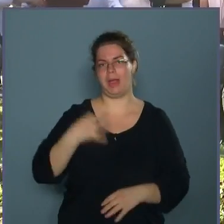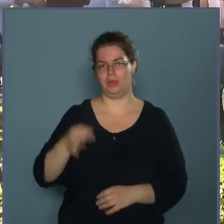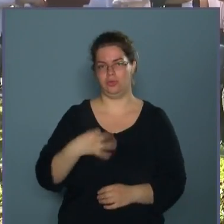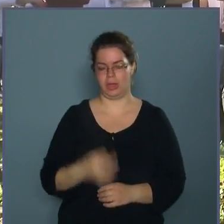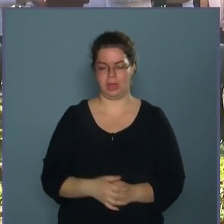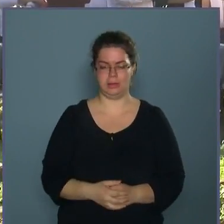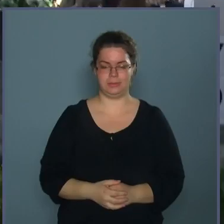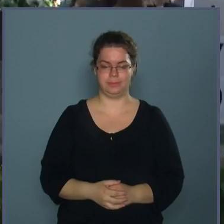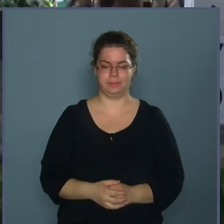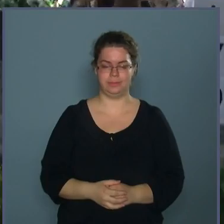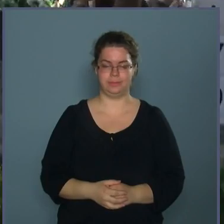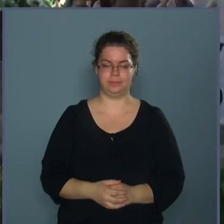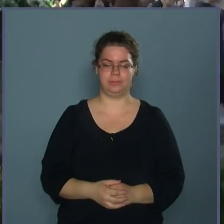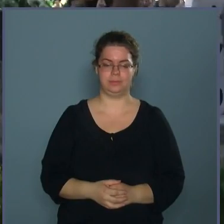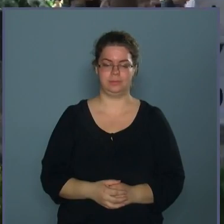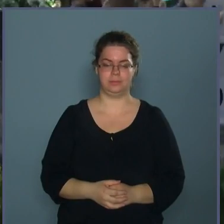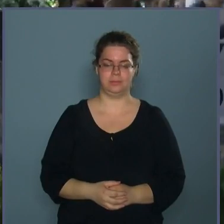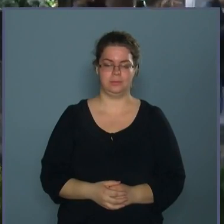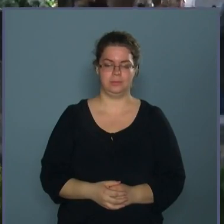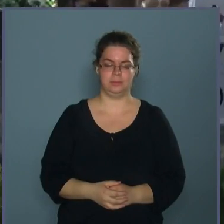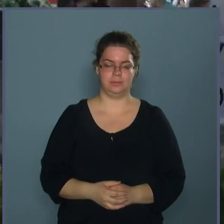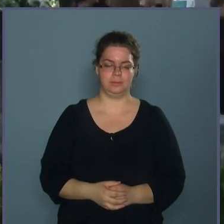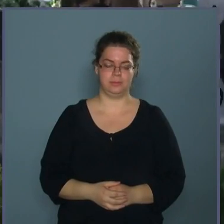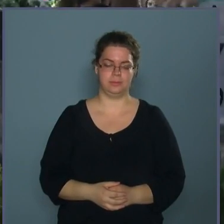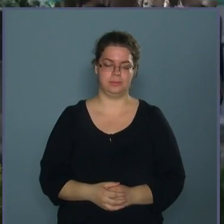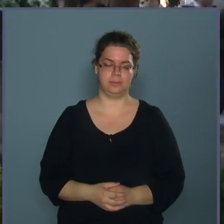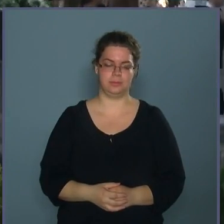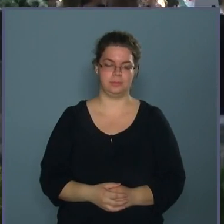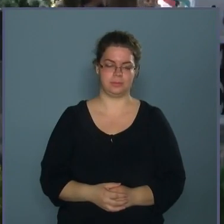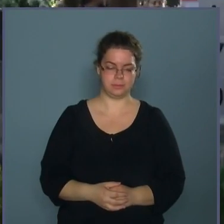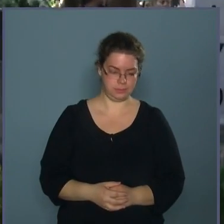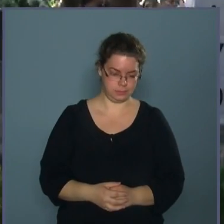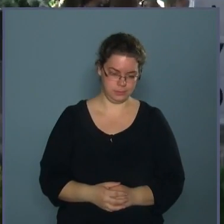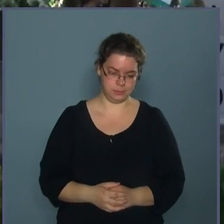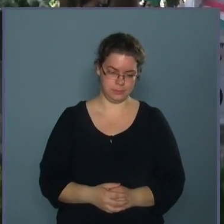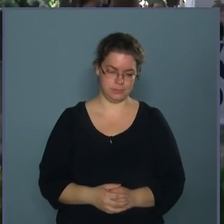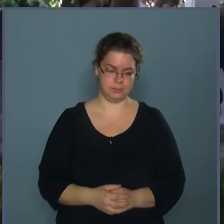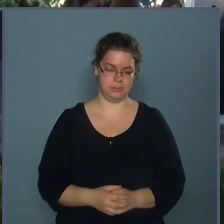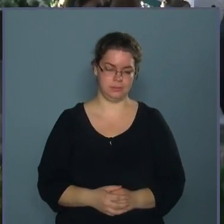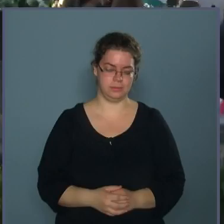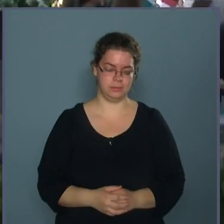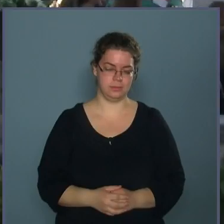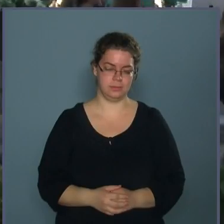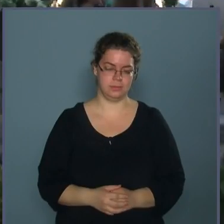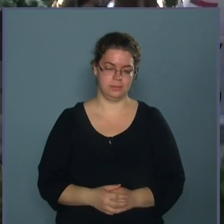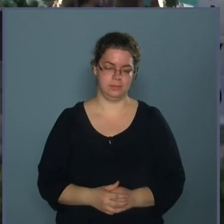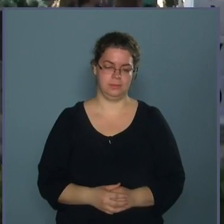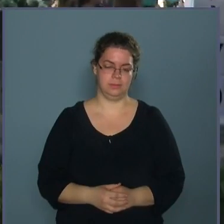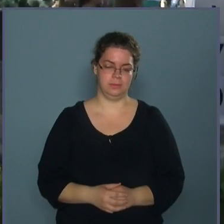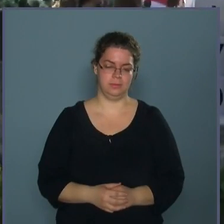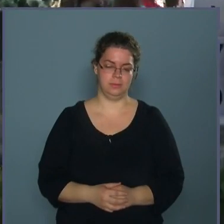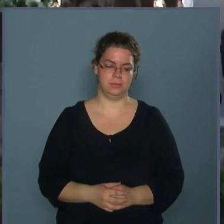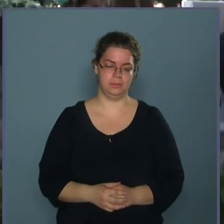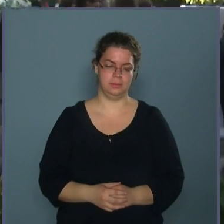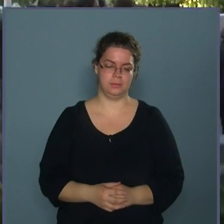egészséget! Kossuth népe, menjünk együtt kéz a kézbe, nem a bó és Kossuth népe, menjünk együtt kéz